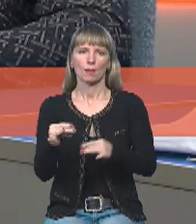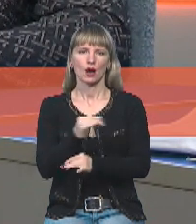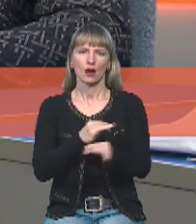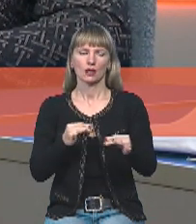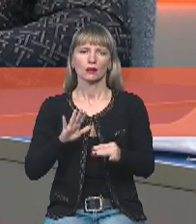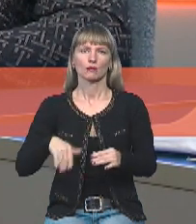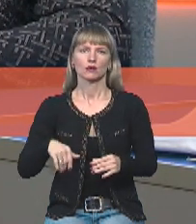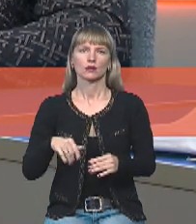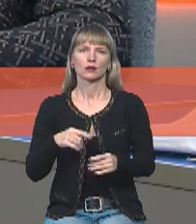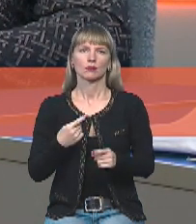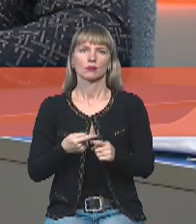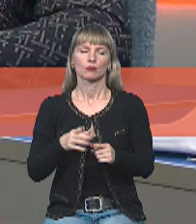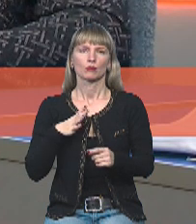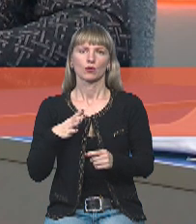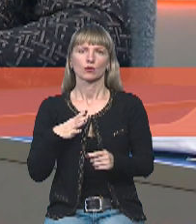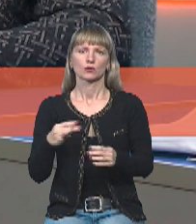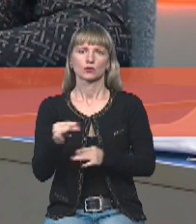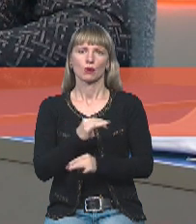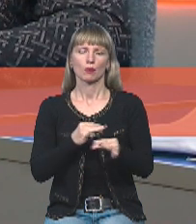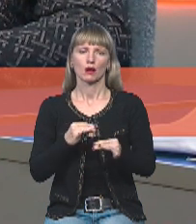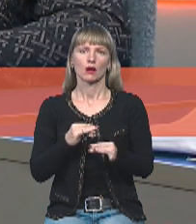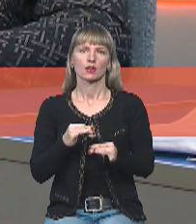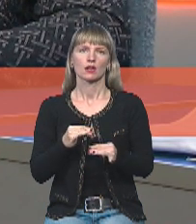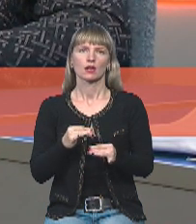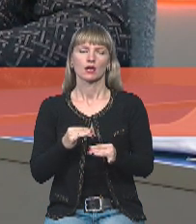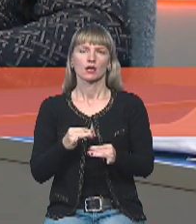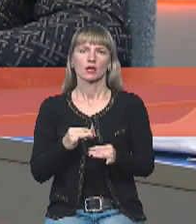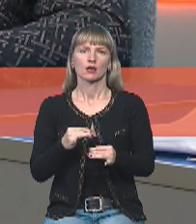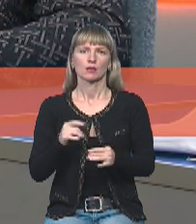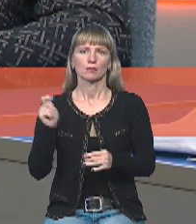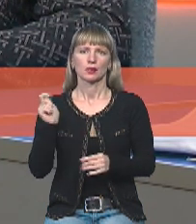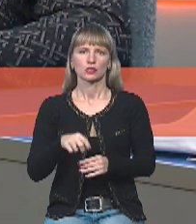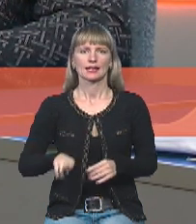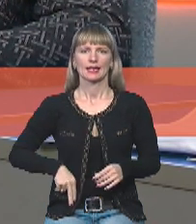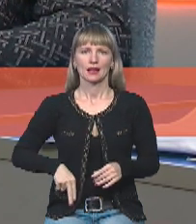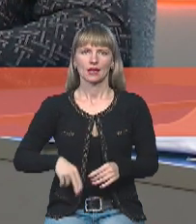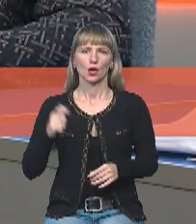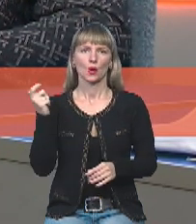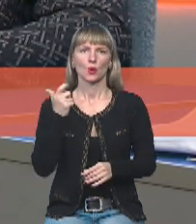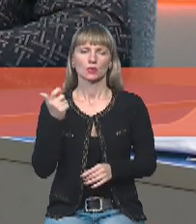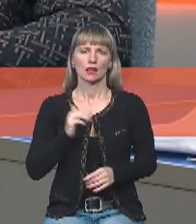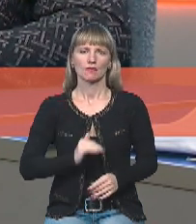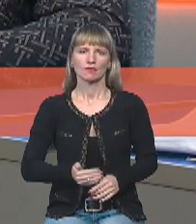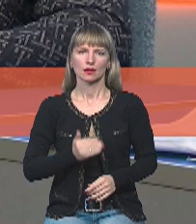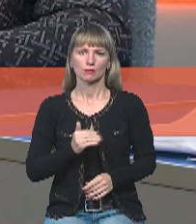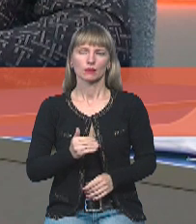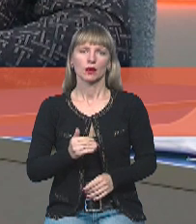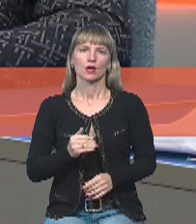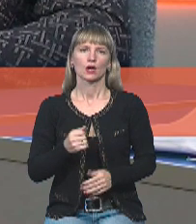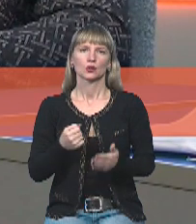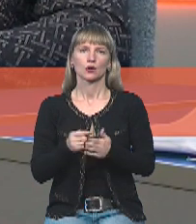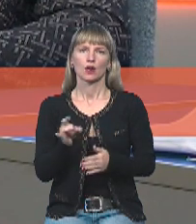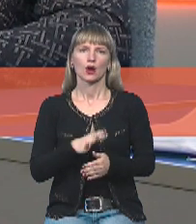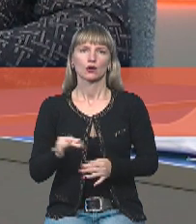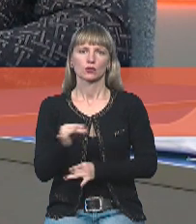це листопад, потім були вже збори, приїжджав сам директор, власник комбінату Вотінцев, він приїжджав до районної ради,